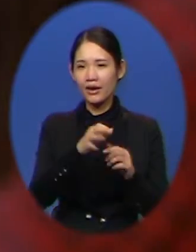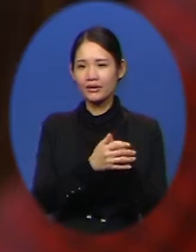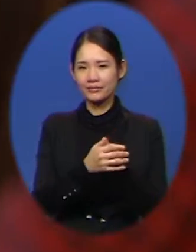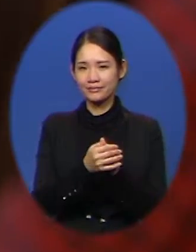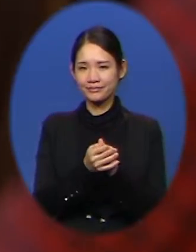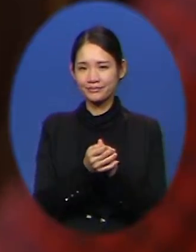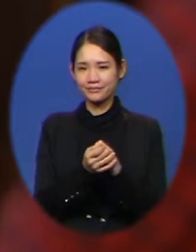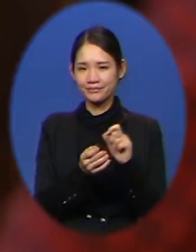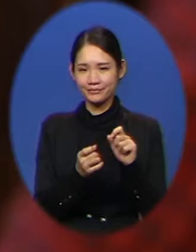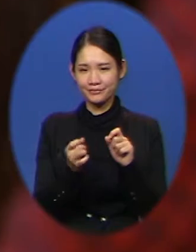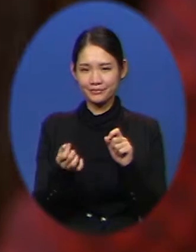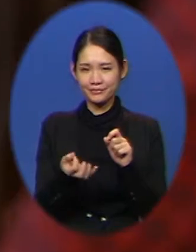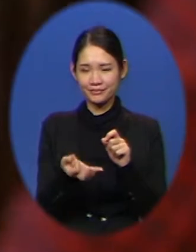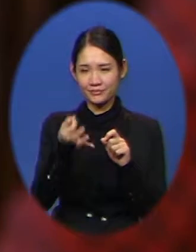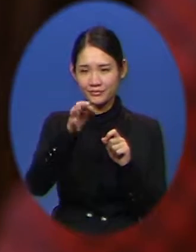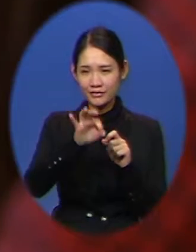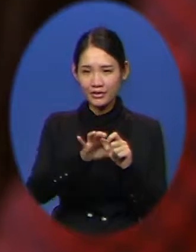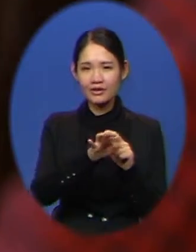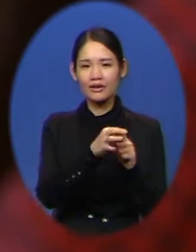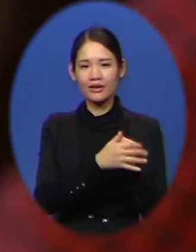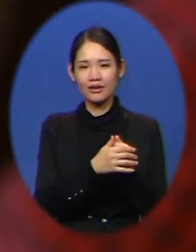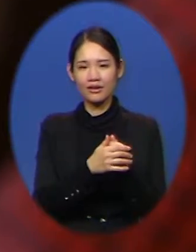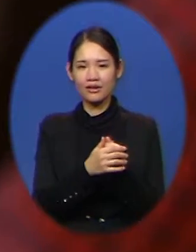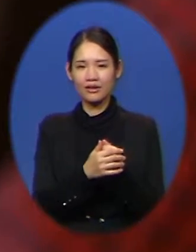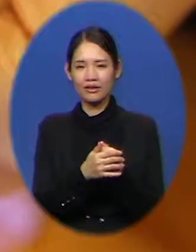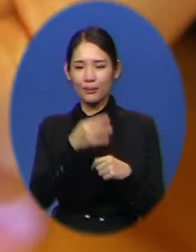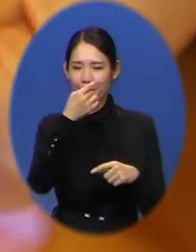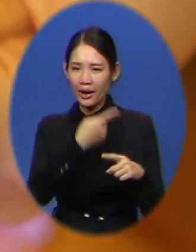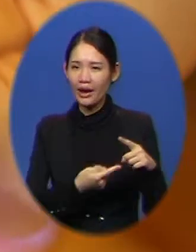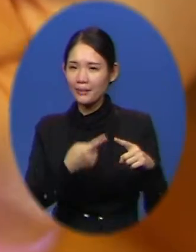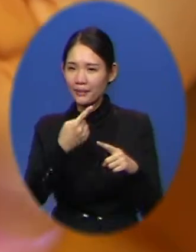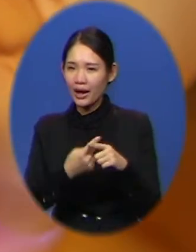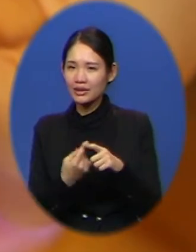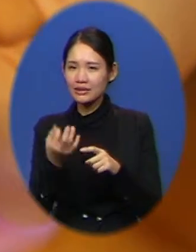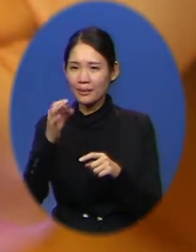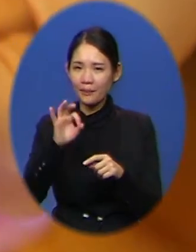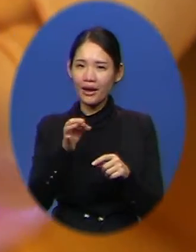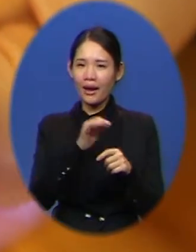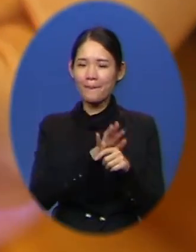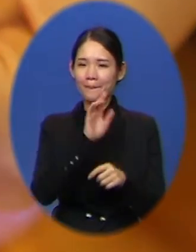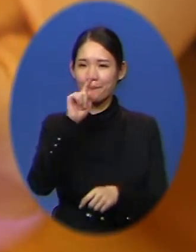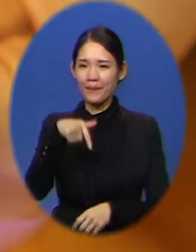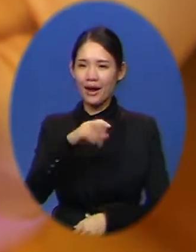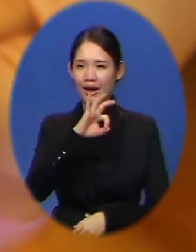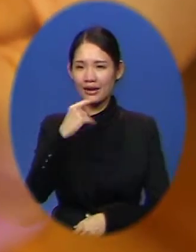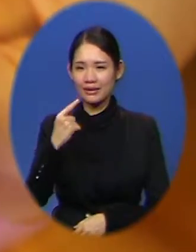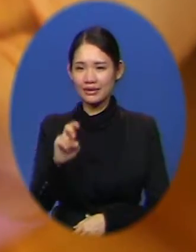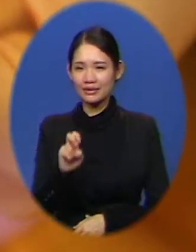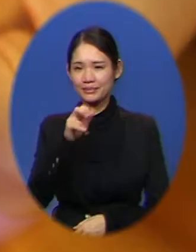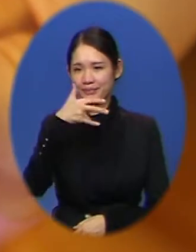땀을 바깥쪽에서 처음 땀 쪽으로 절반씩 되돌려 뜨는 박음질.